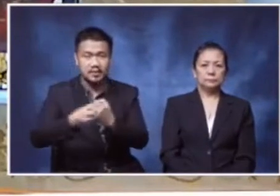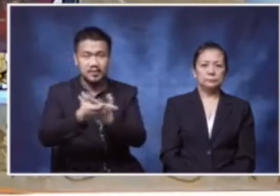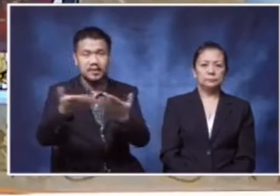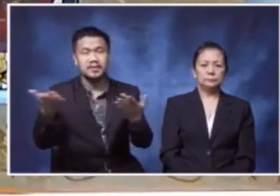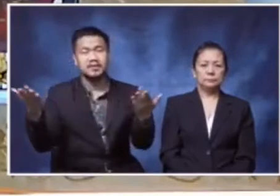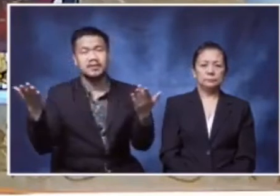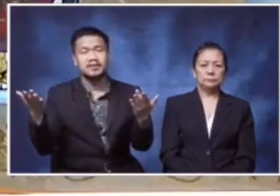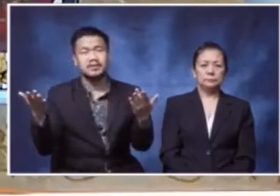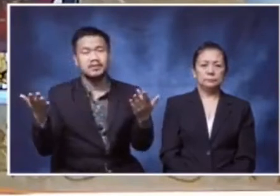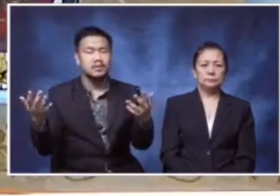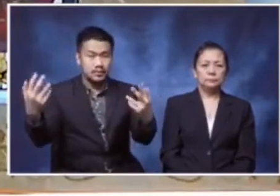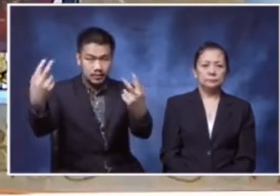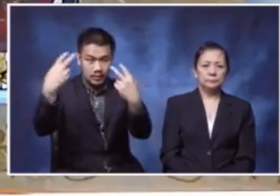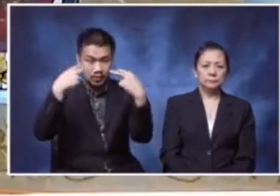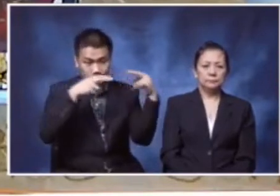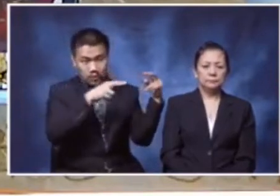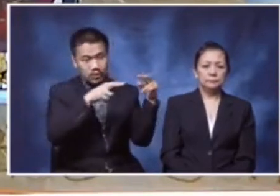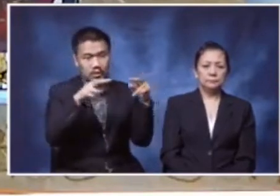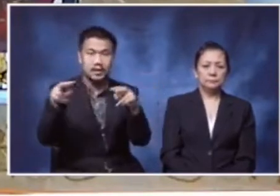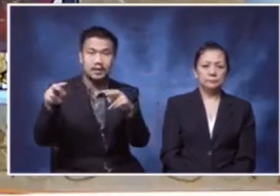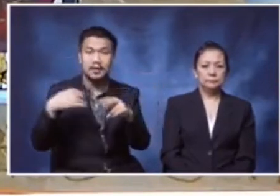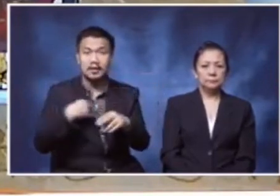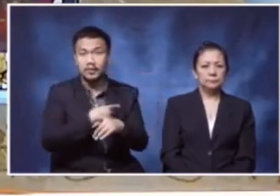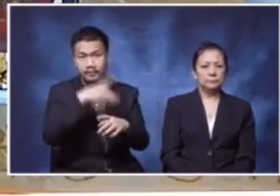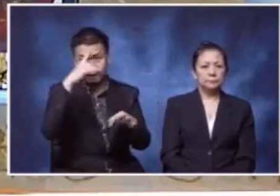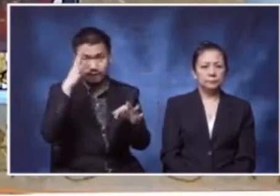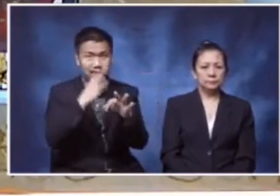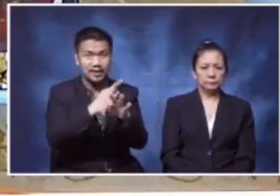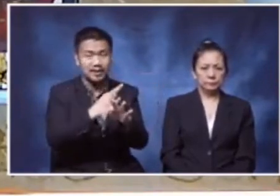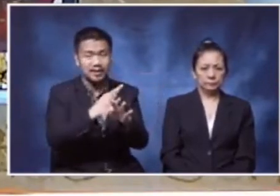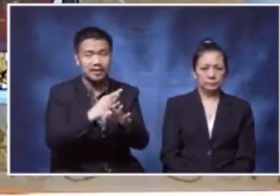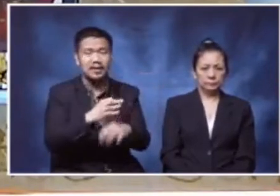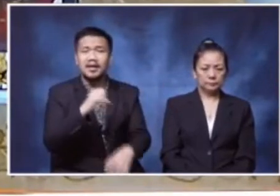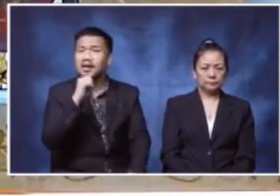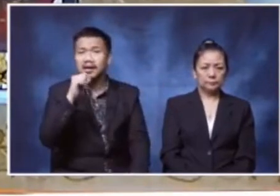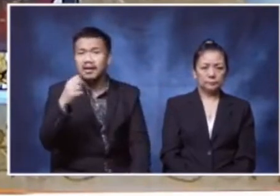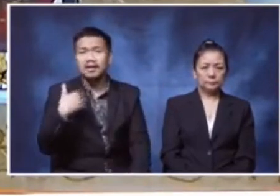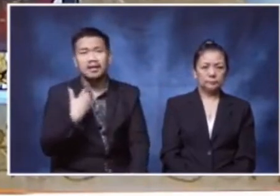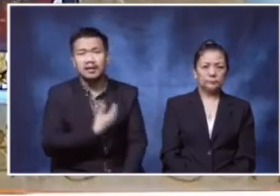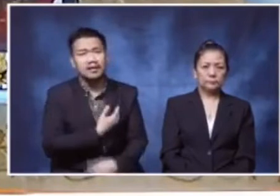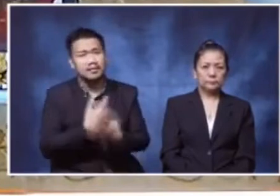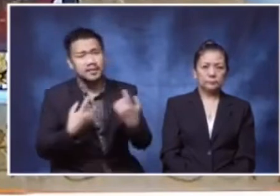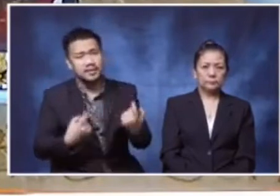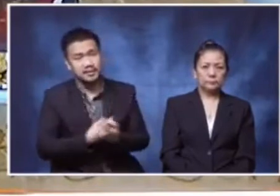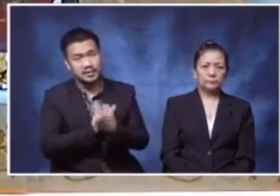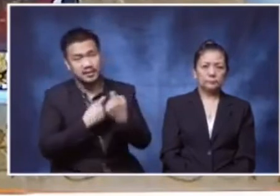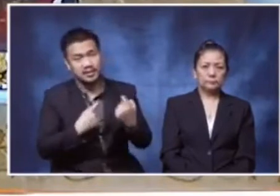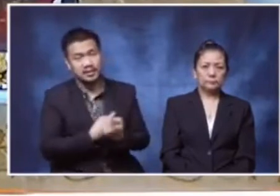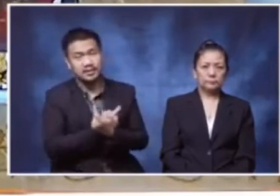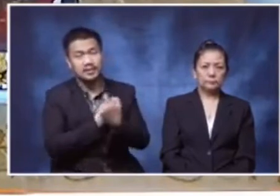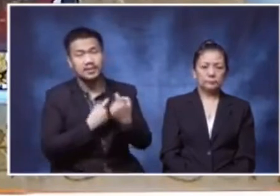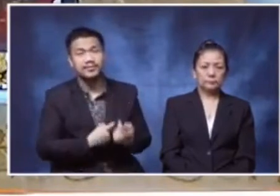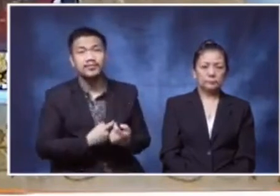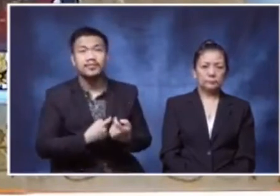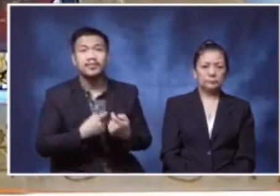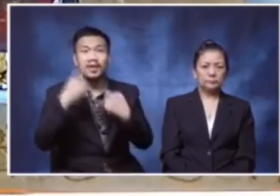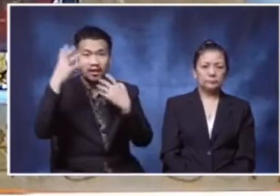ay binibigay ko sa inyo. Tunghayan mo ang aming pananampalataya at huwag ang aming mga